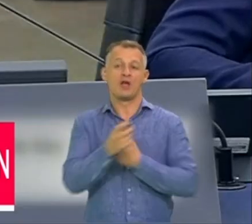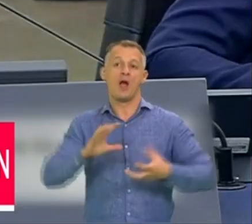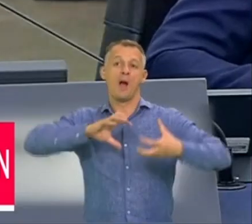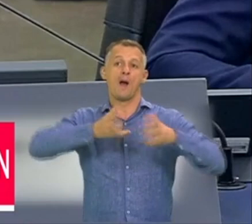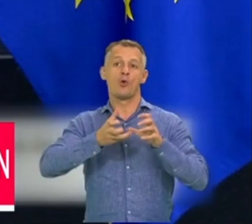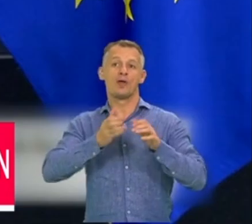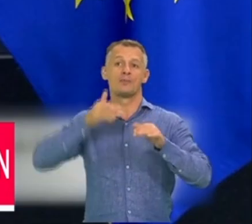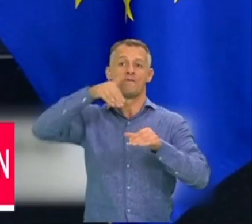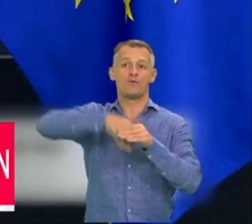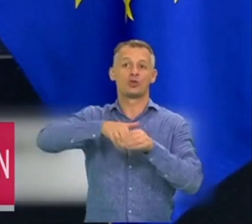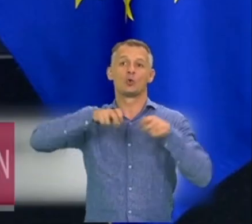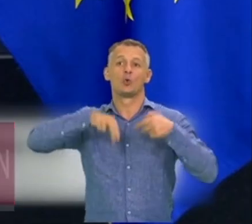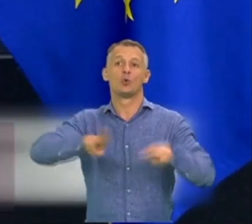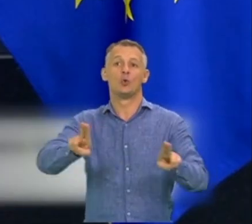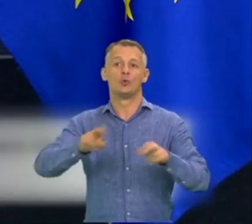vot negativ.